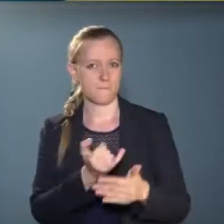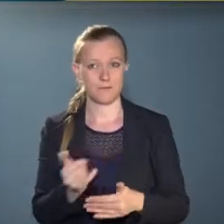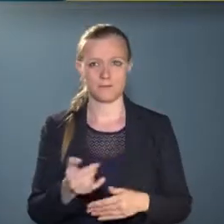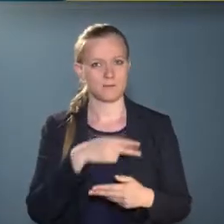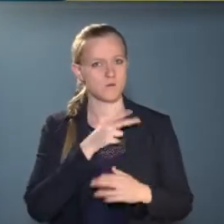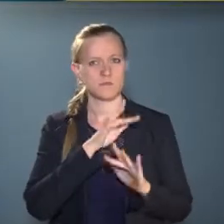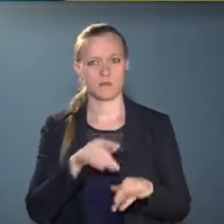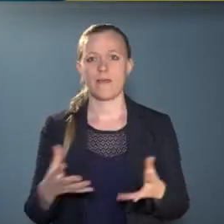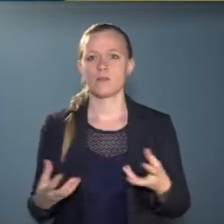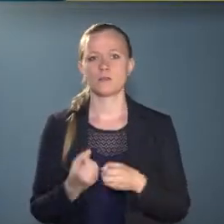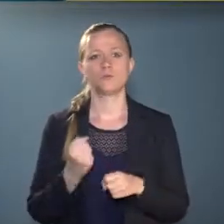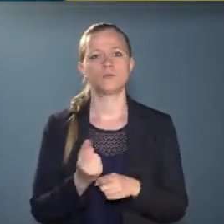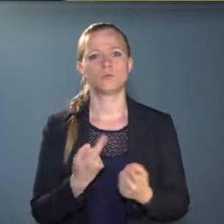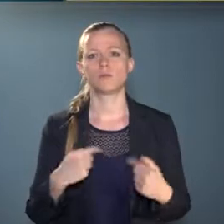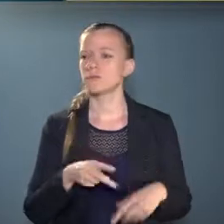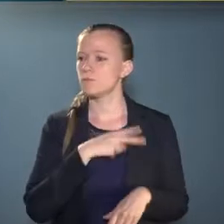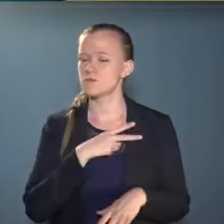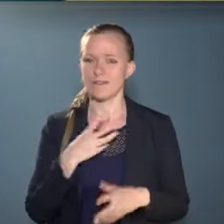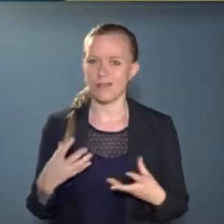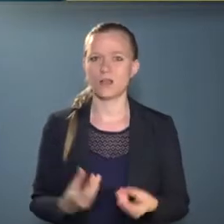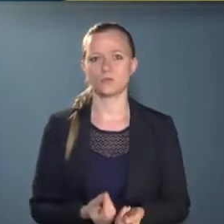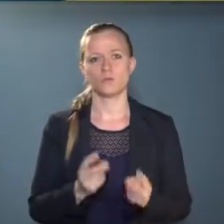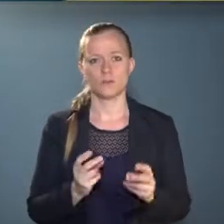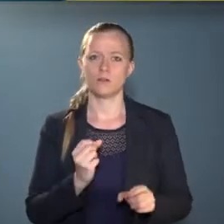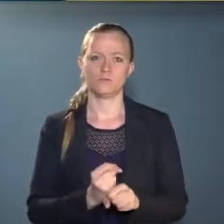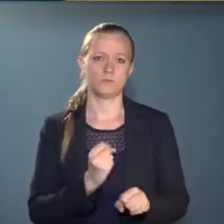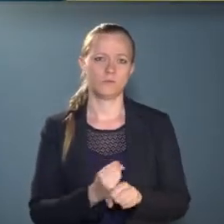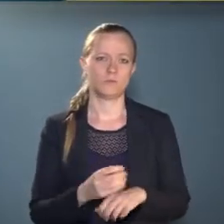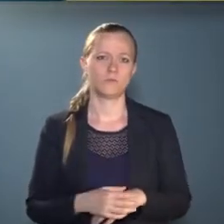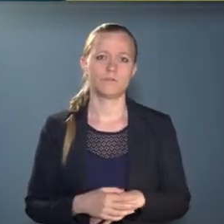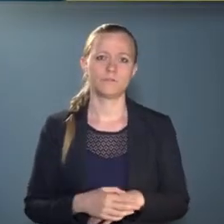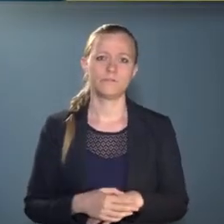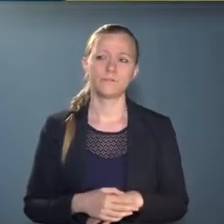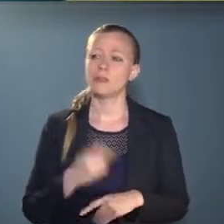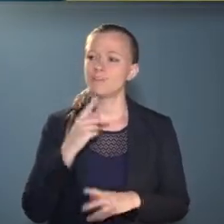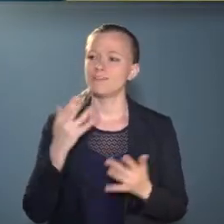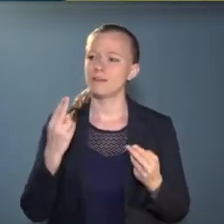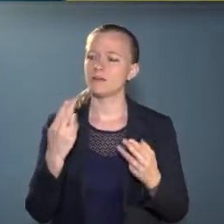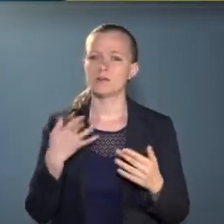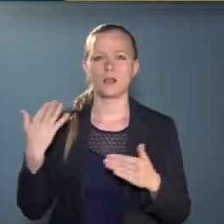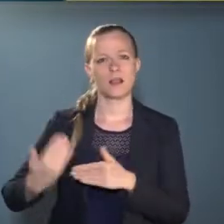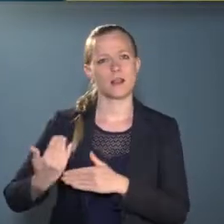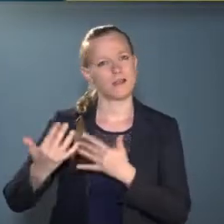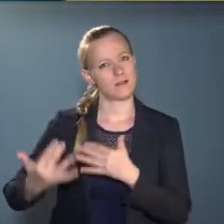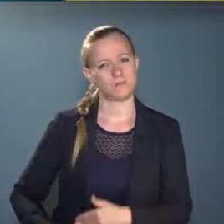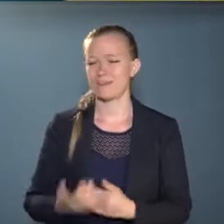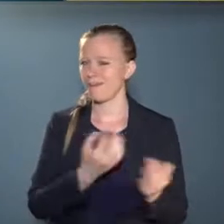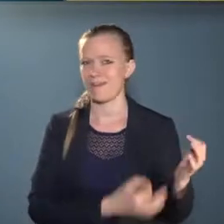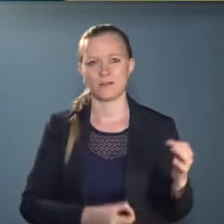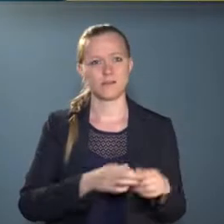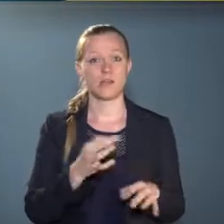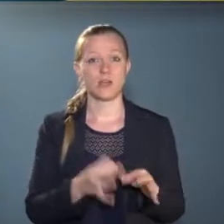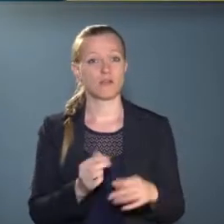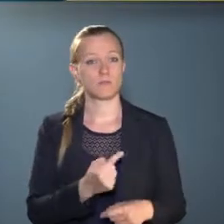aki ott velem együtt dolgozott, és nagyon büszke vagyok, hogy velük együtt dolgozhattam. Az, hogy mit értékeltünk, hisz az egészet, az eseményt